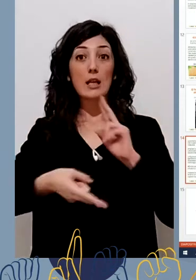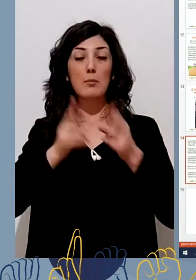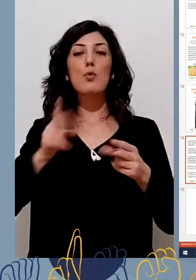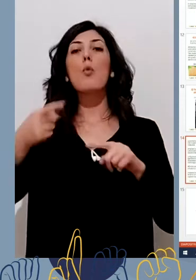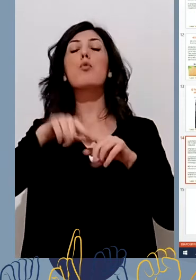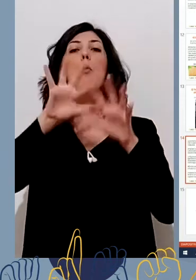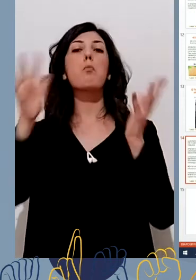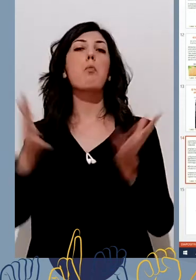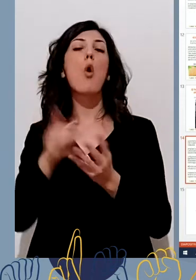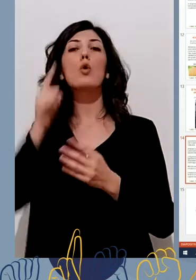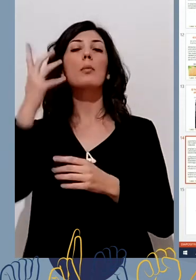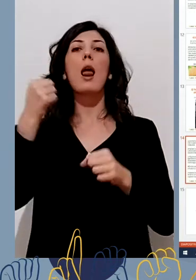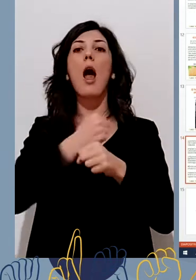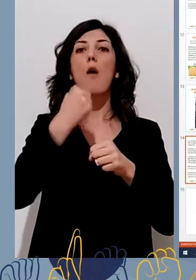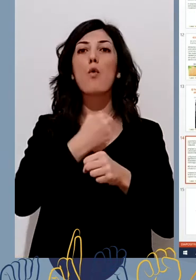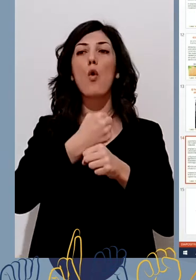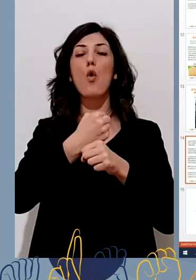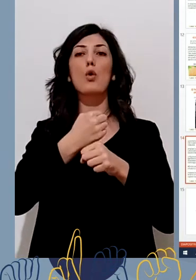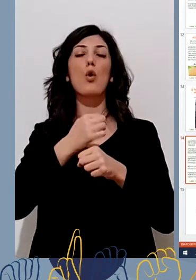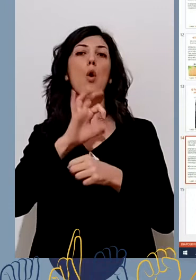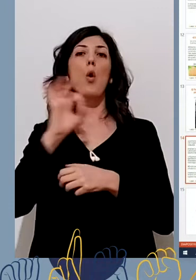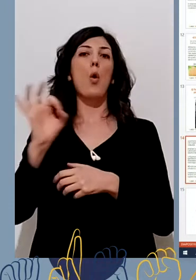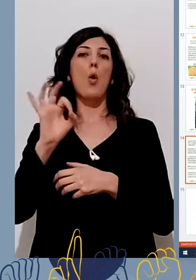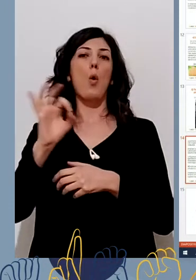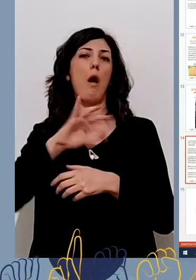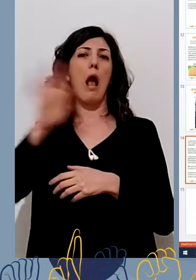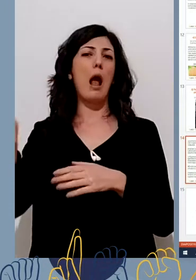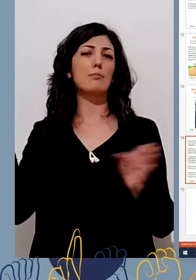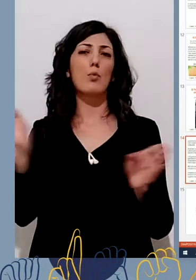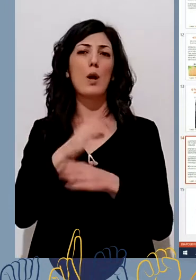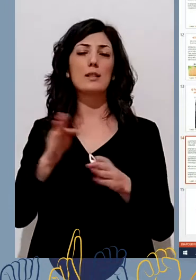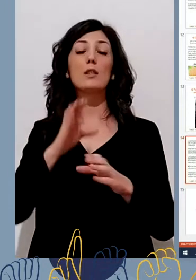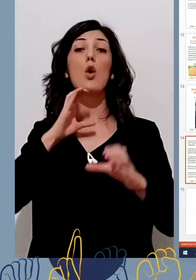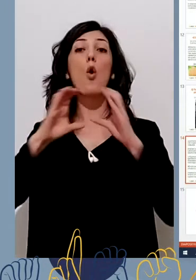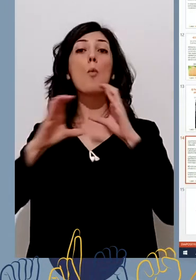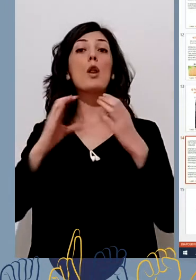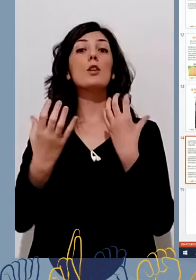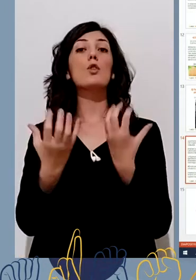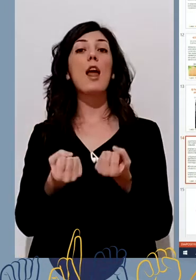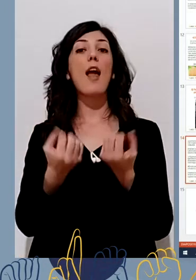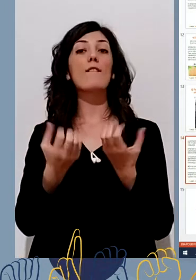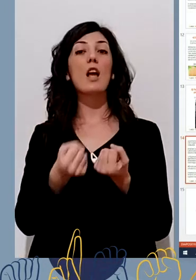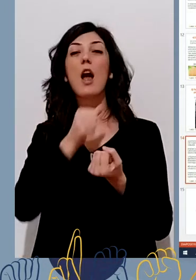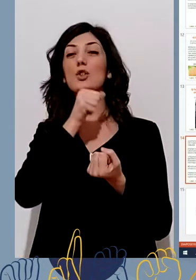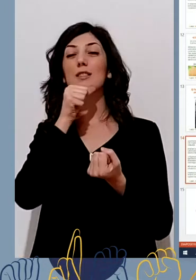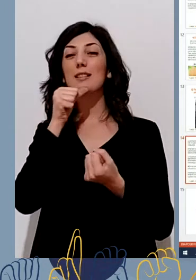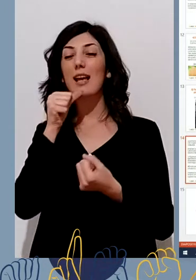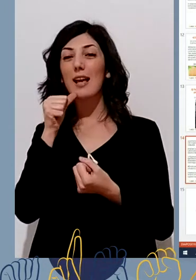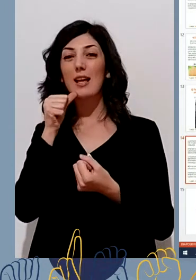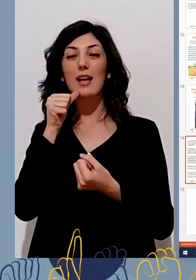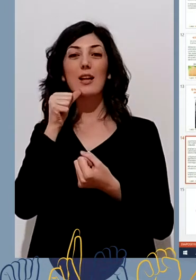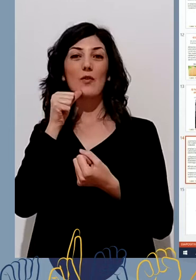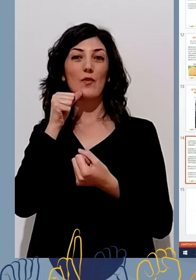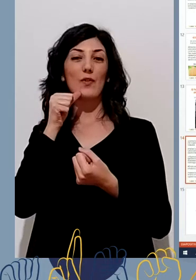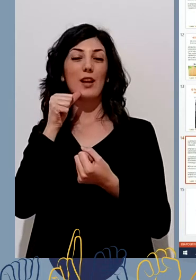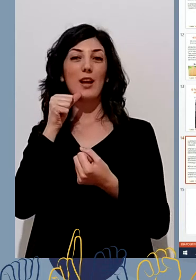lavorative. Affinché possa avvenire efficacemente la comunicazione, è necessario che si sviluppi su un terreno